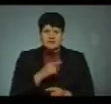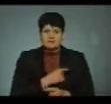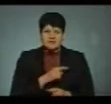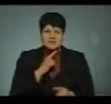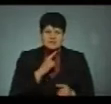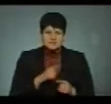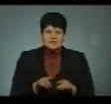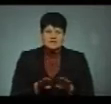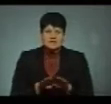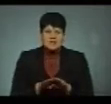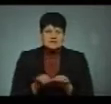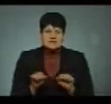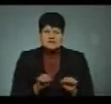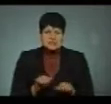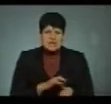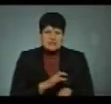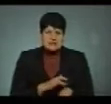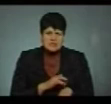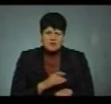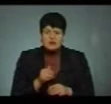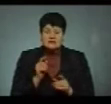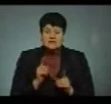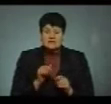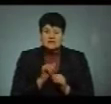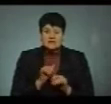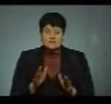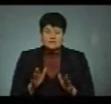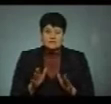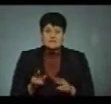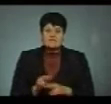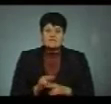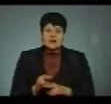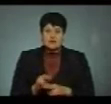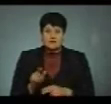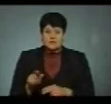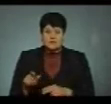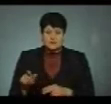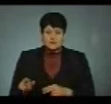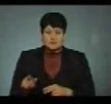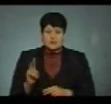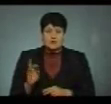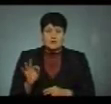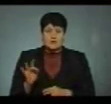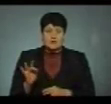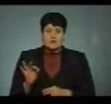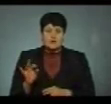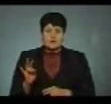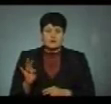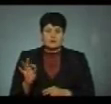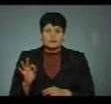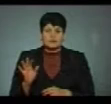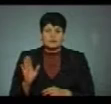з санітаркою, взагалі навіть неможливо буде вилікувати людей той коронавірус. А чим